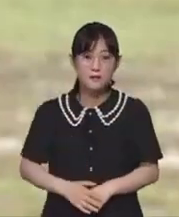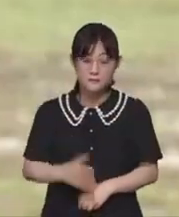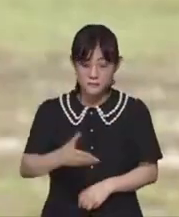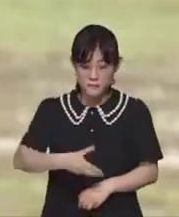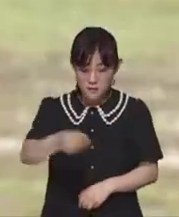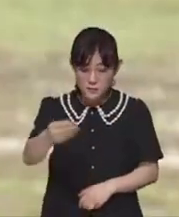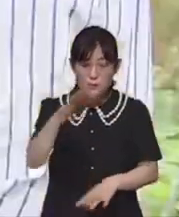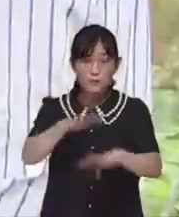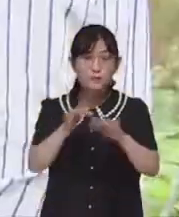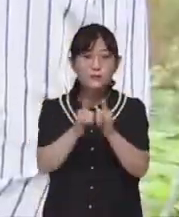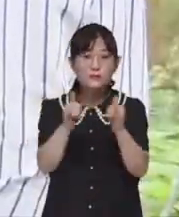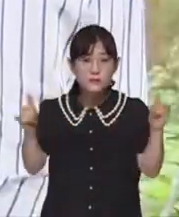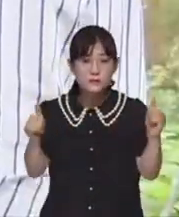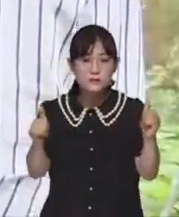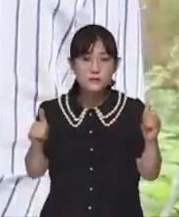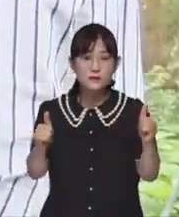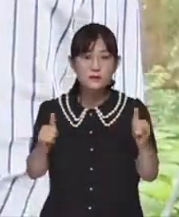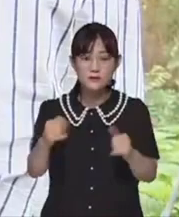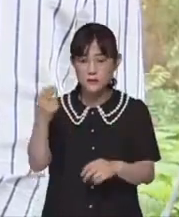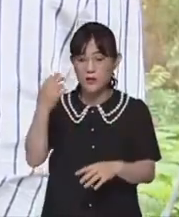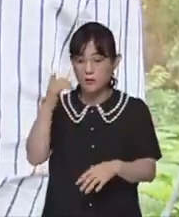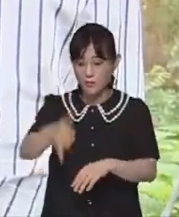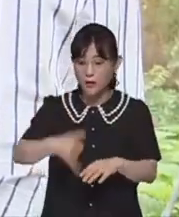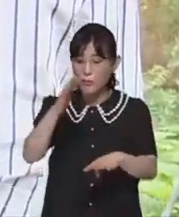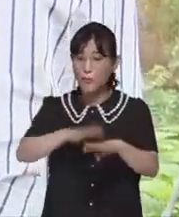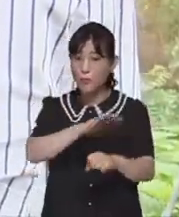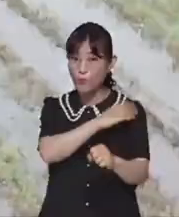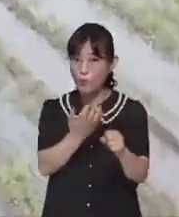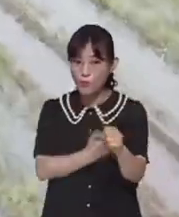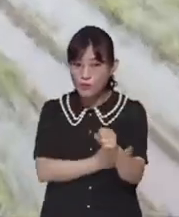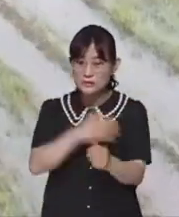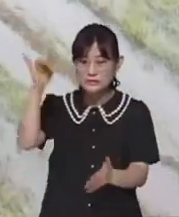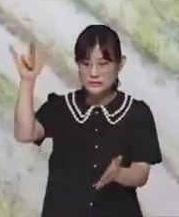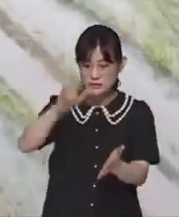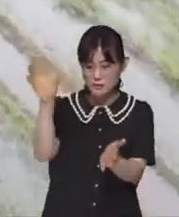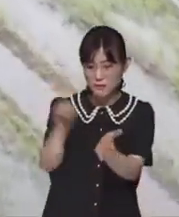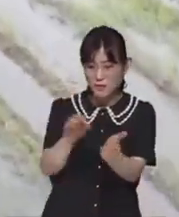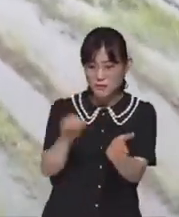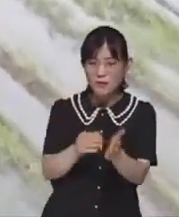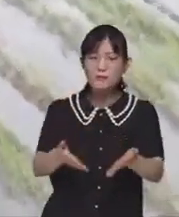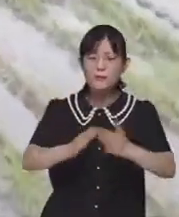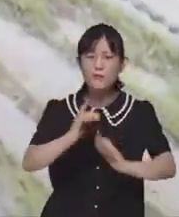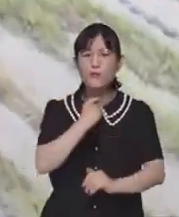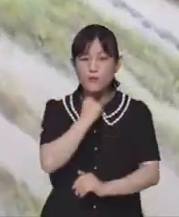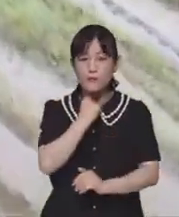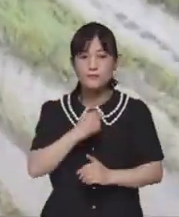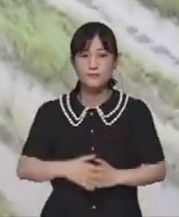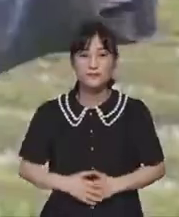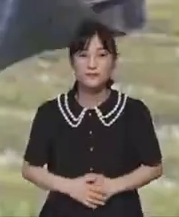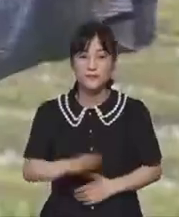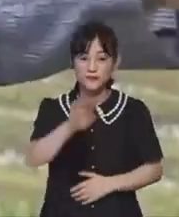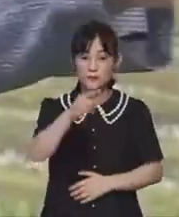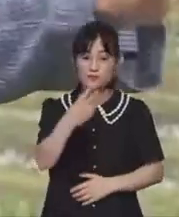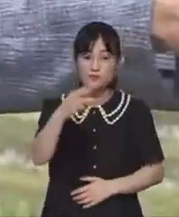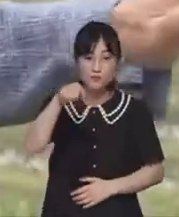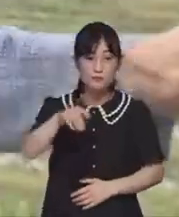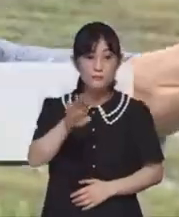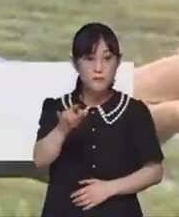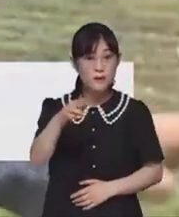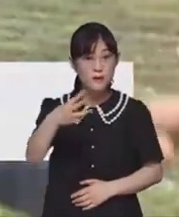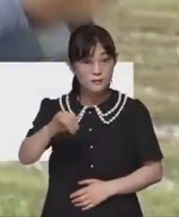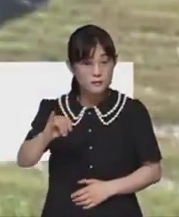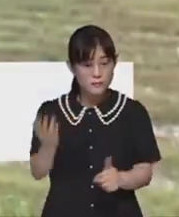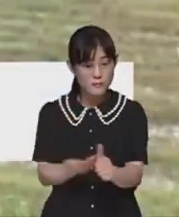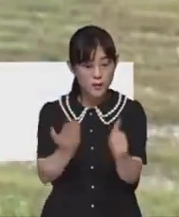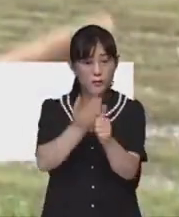경작 농민들은 경작권 보전 방안으로 태양광 발전단지 조성을 바라고 있습니다. 블루베리 스마트폰 농장을 했을